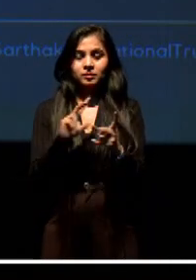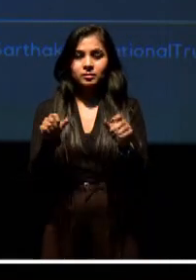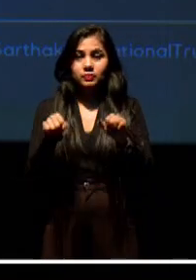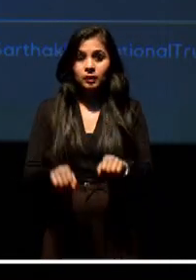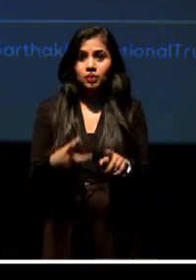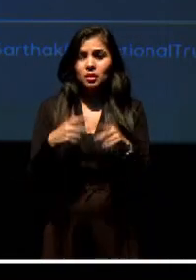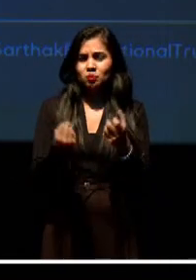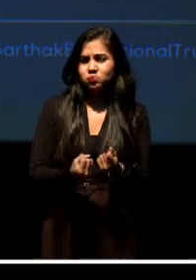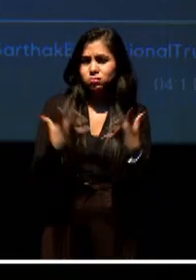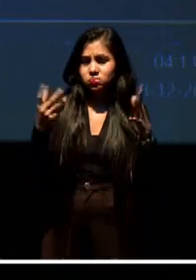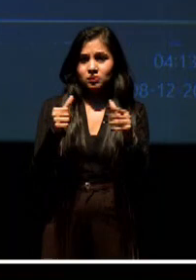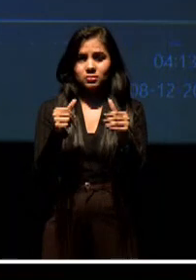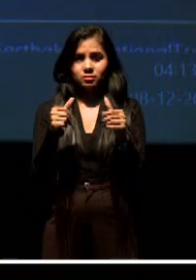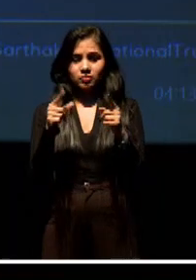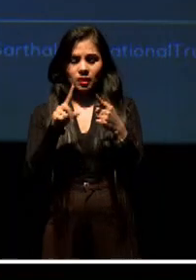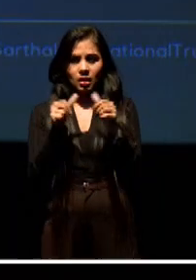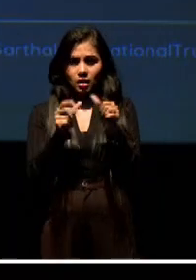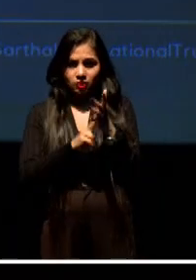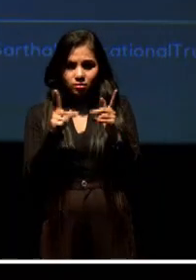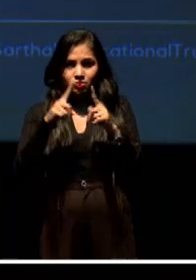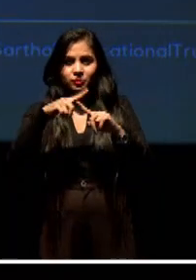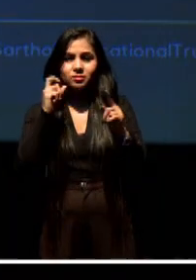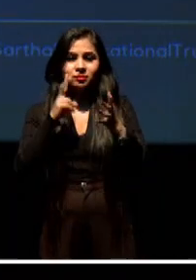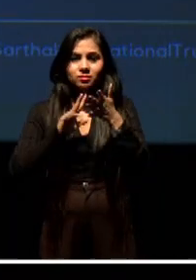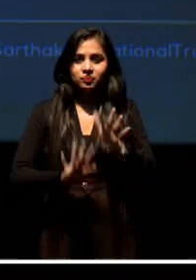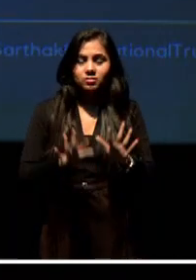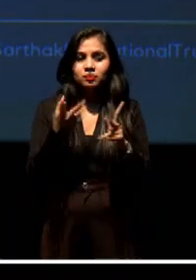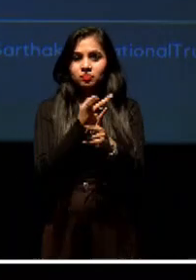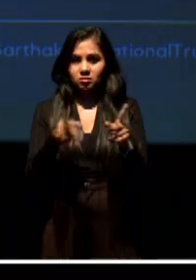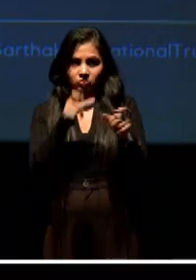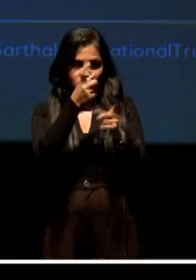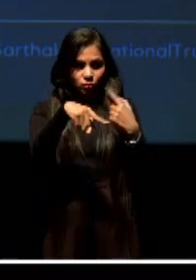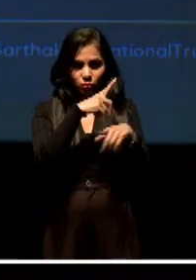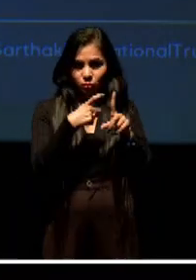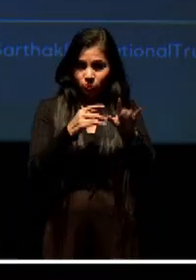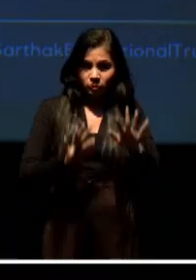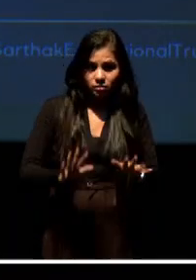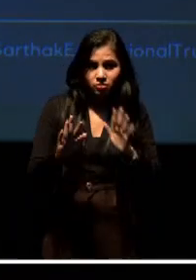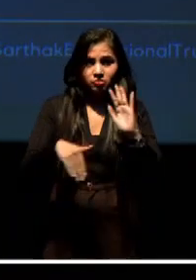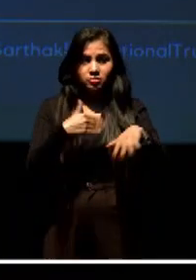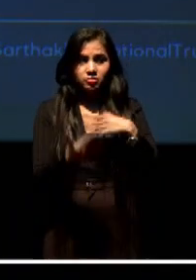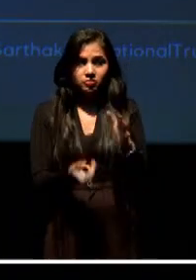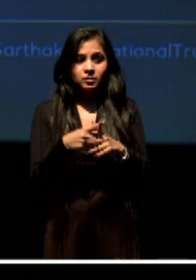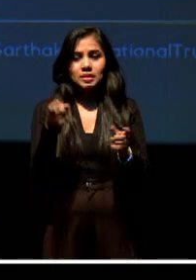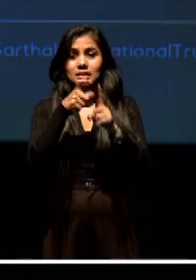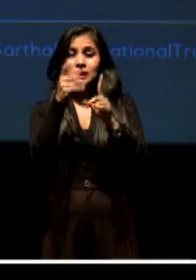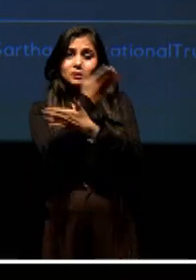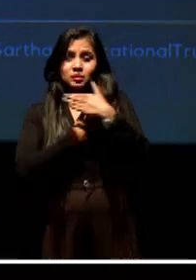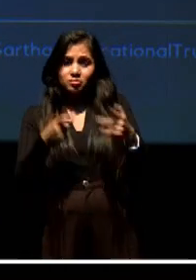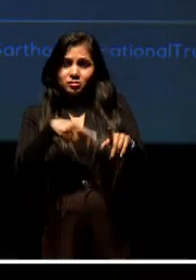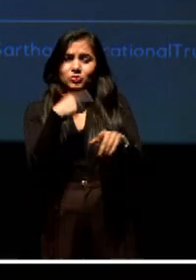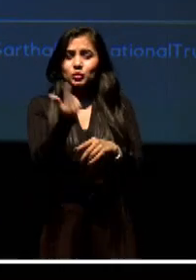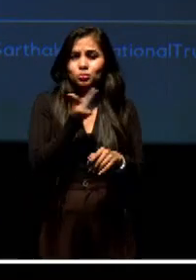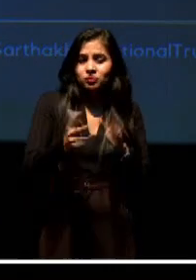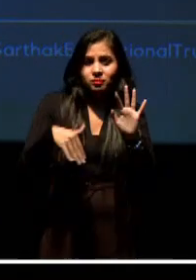सारा ऐसा innovation है जो लोग करते हैं और टेक्नोलॉजी बना देते हैं, लेकिन बाद में पीपल विद डिसेबिलिटी जो उसको यूज़ करने की